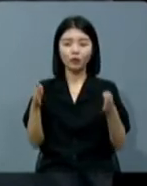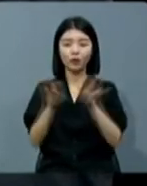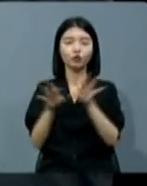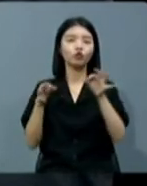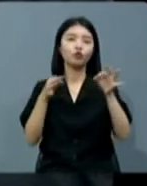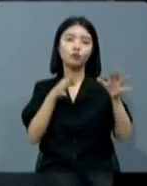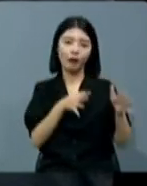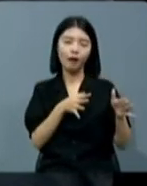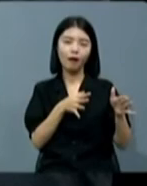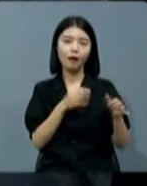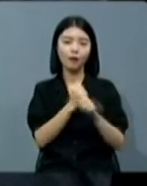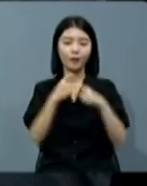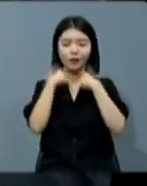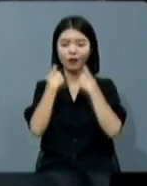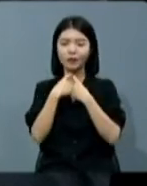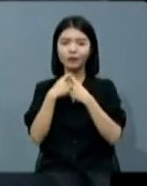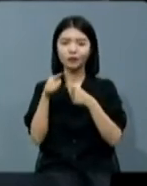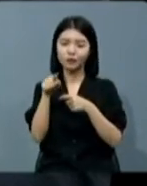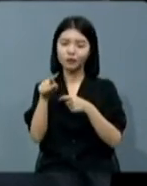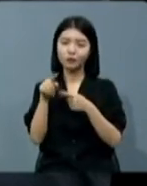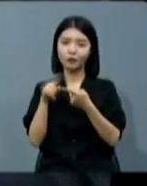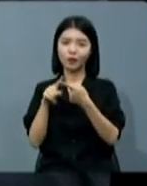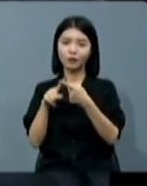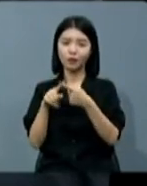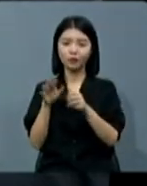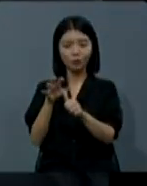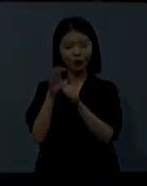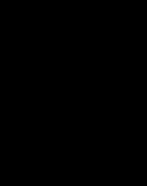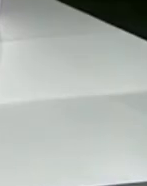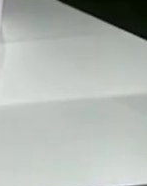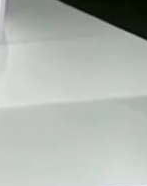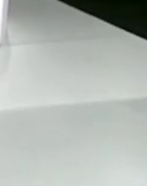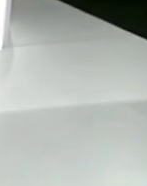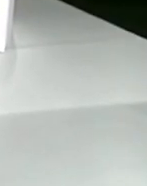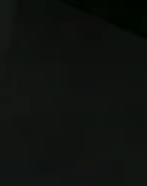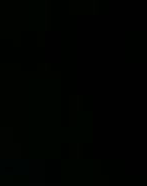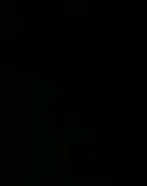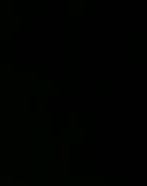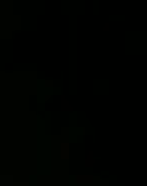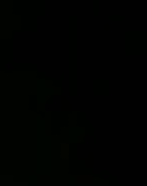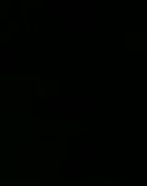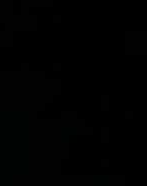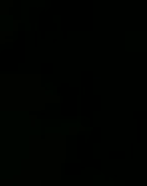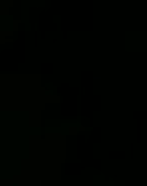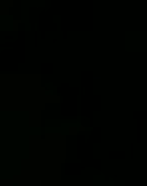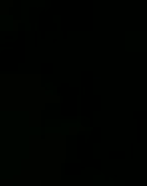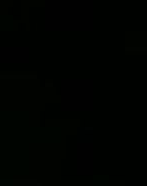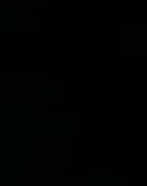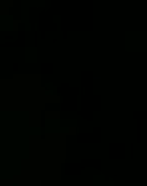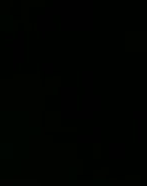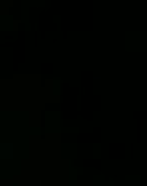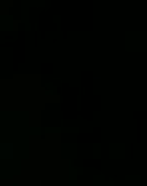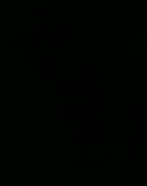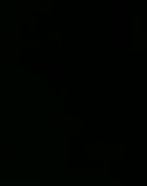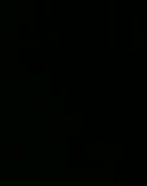투자가들이나 그리고 개인이 공매도 그 이용하기가 참 어렵습니다. 네. 이번에 마지막 주도권 토론 시간 드리도록 하겠습니다.